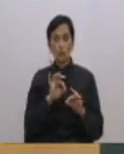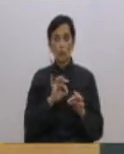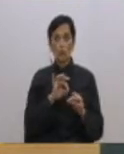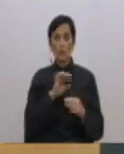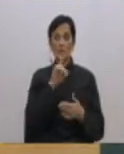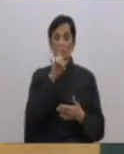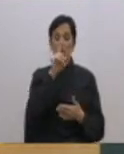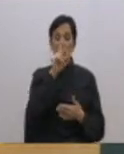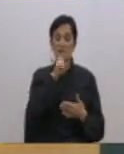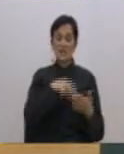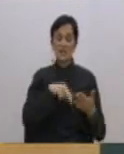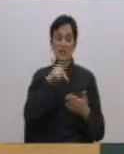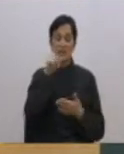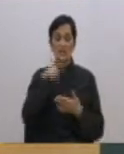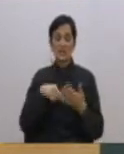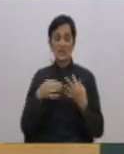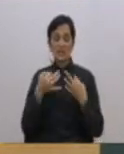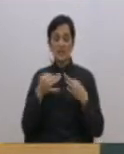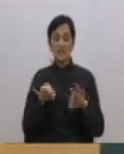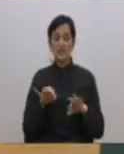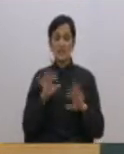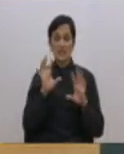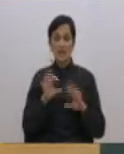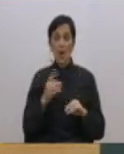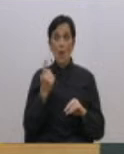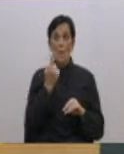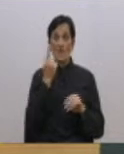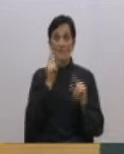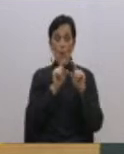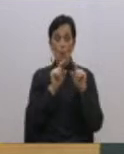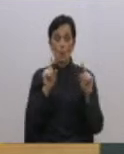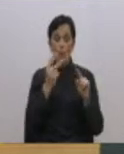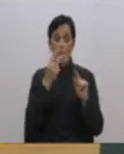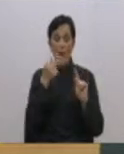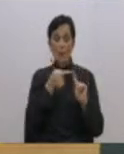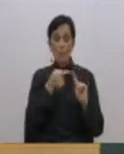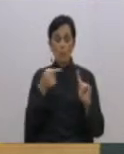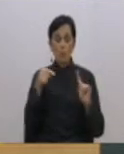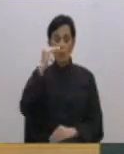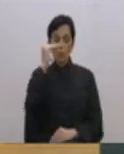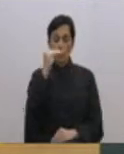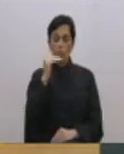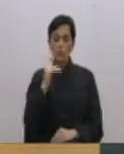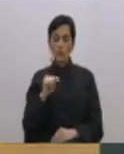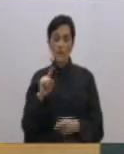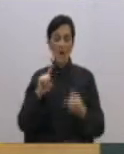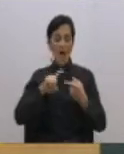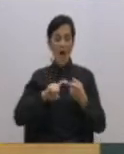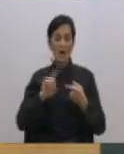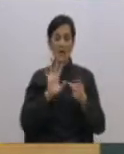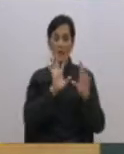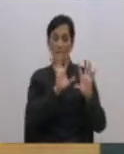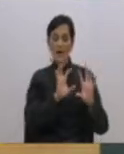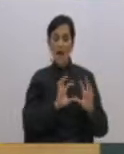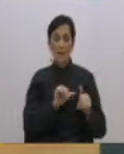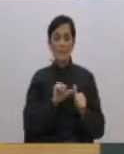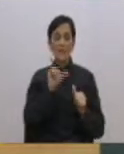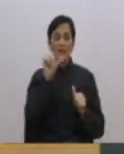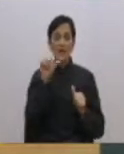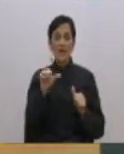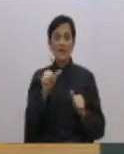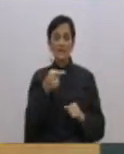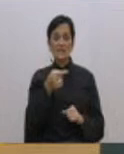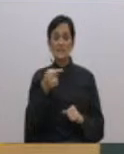ლიცენზიებისა და ნებართვების კანონის პირველი მუხლის მეორე პუნქტში ჩამოთვლილია ის უწყებები, ნიშნული კანონი გარდა